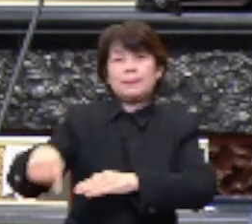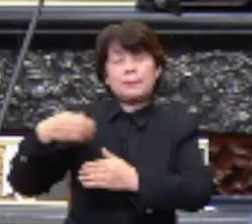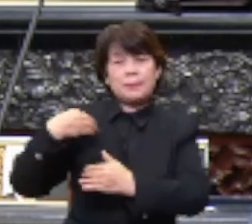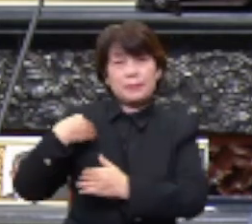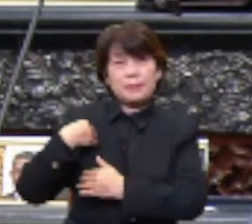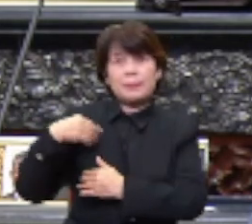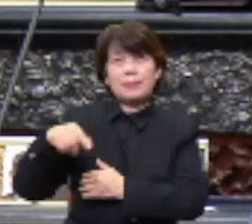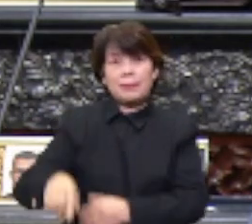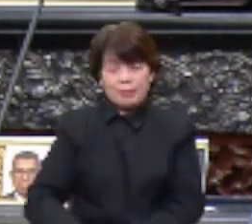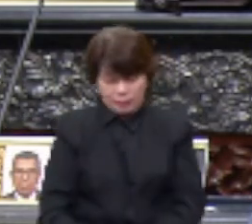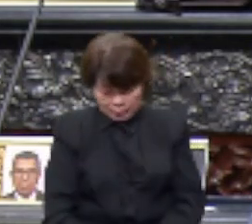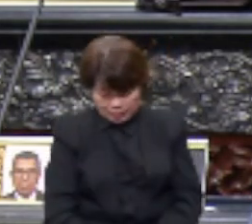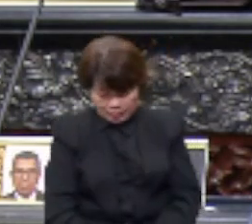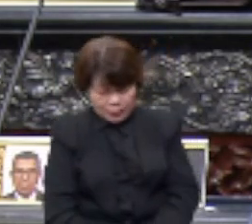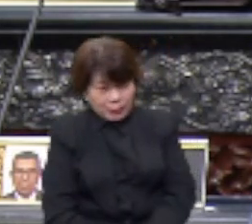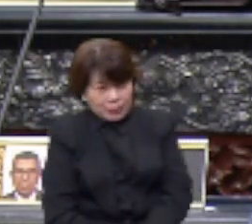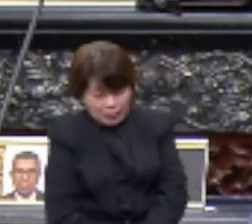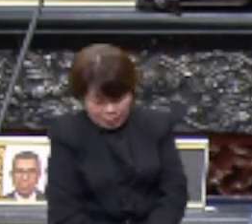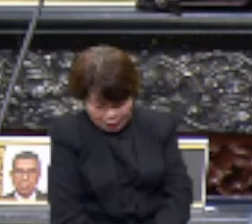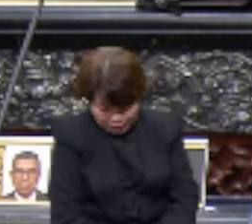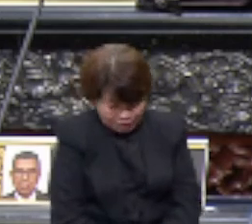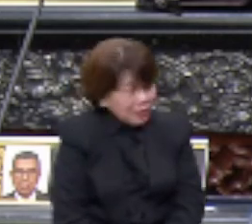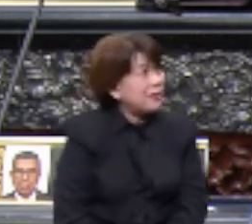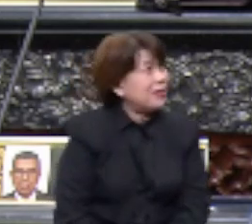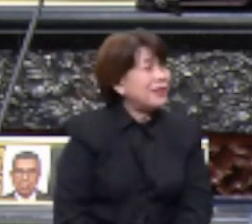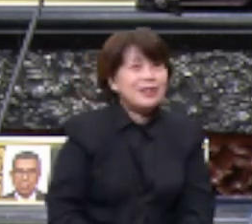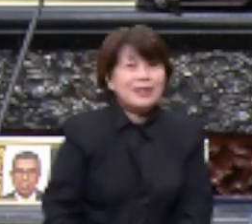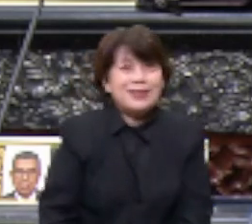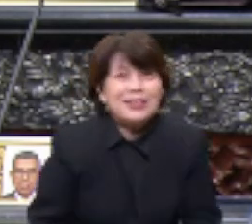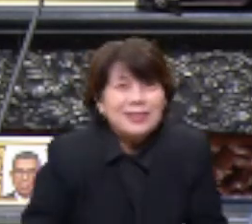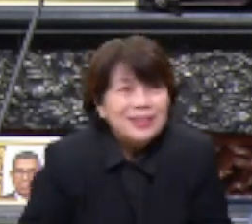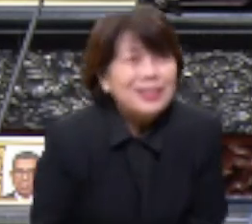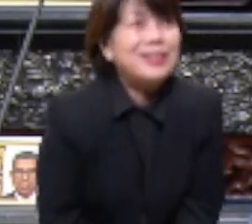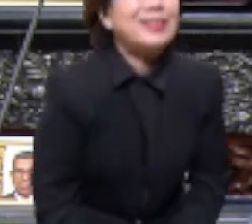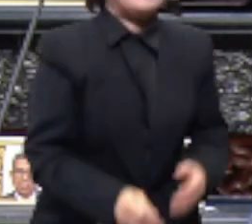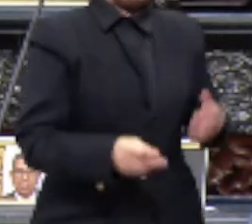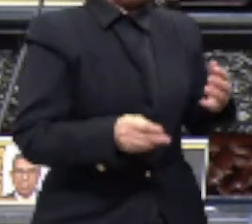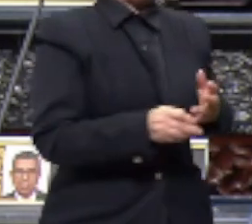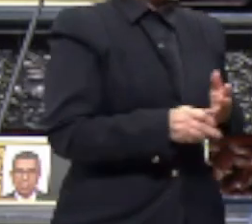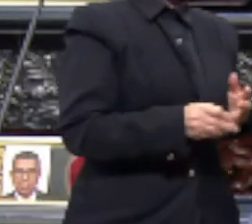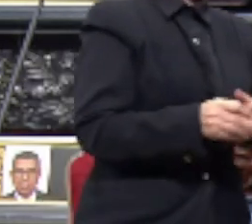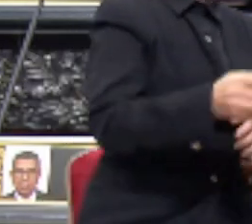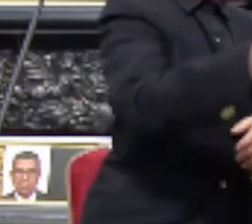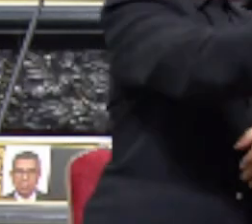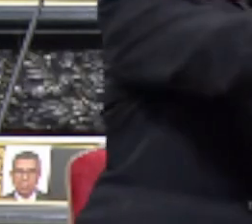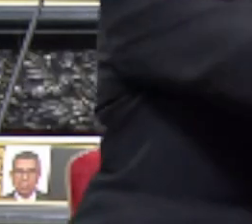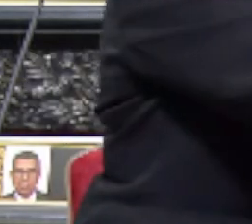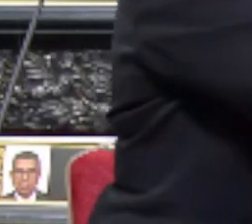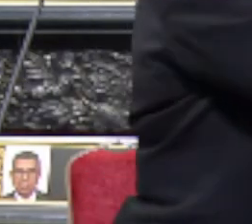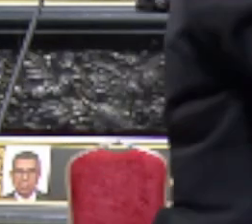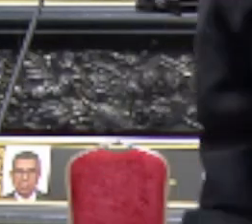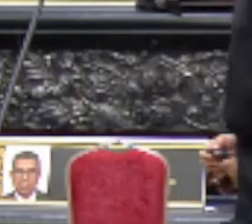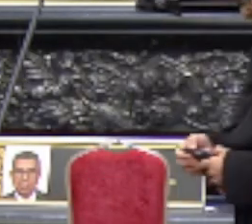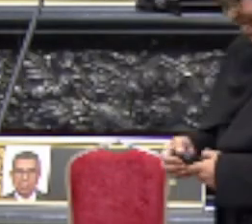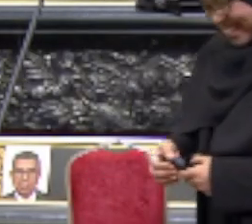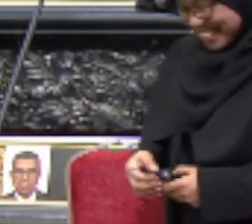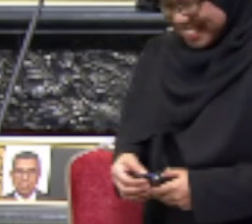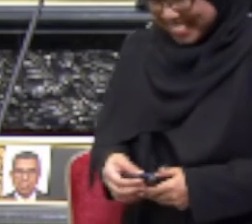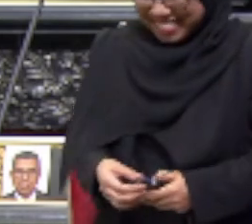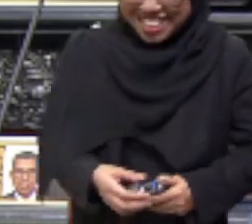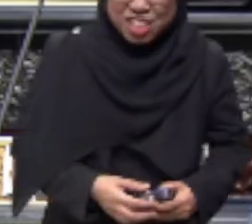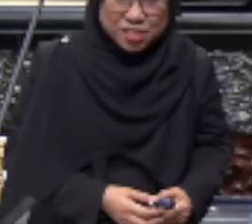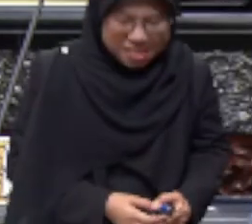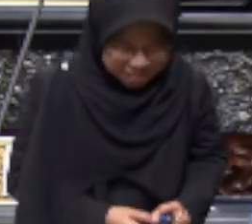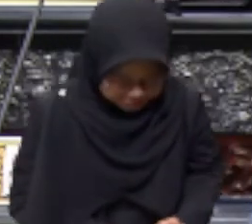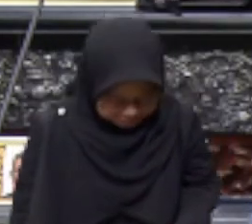terdapat penambahbaikan dari sudut keselamatan IPD-IPD yang terpencil ni dengan menambah